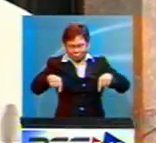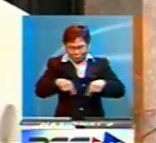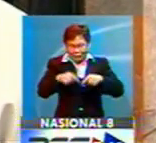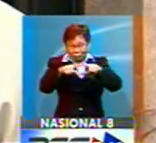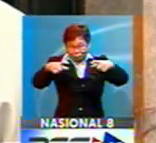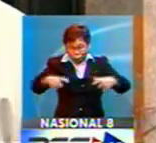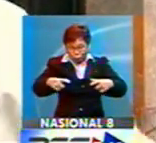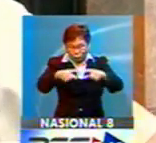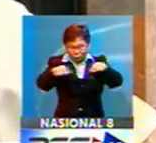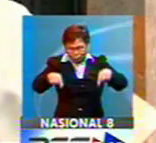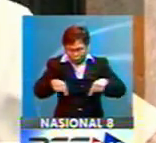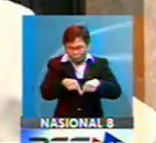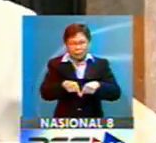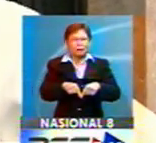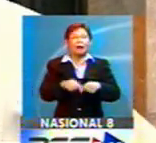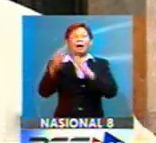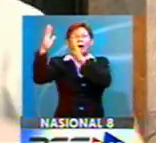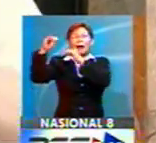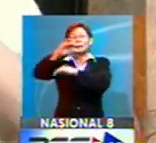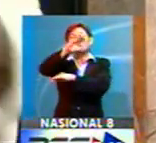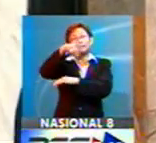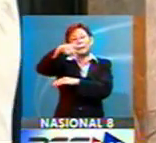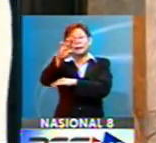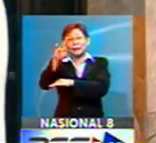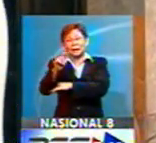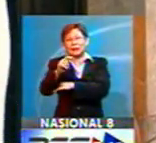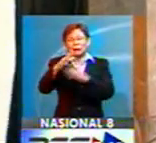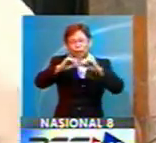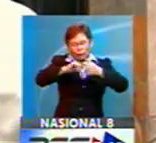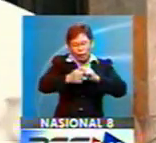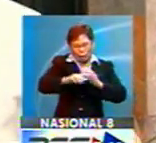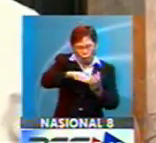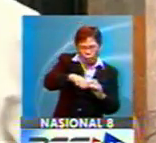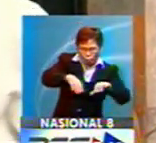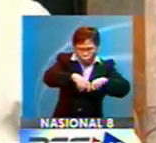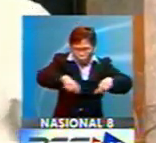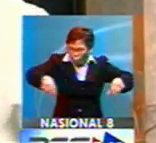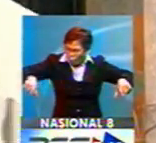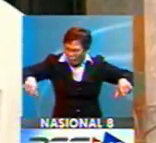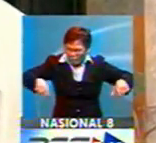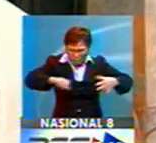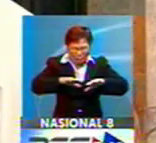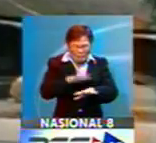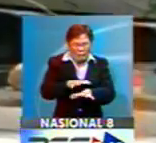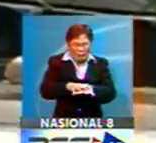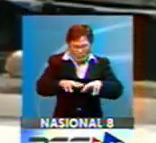dapat menjalankan untuk mengatasi longkang tersumbat dan struktur longkang yang memang banyak masalah